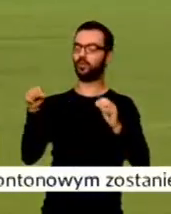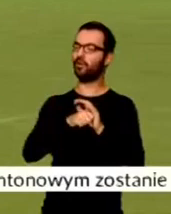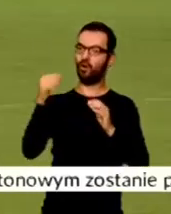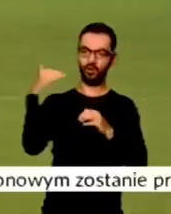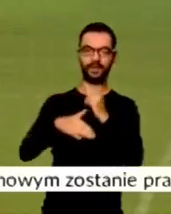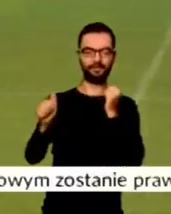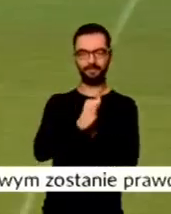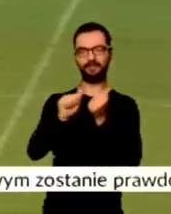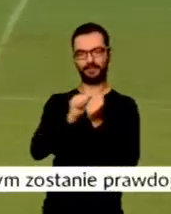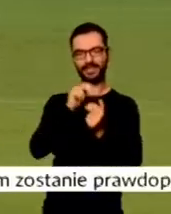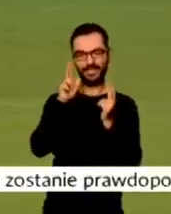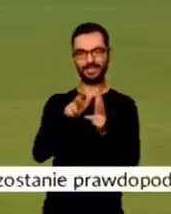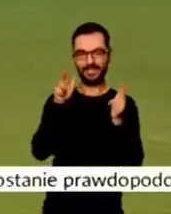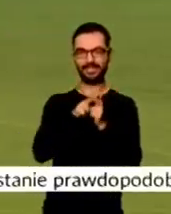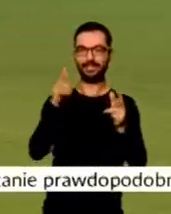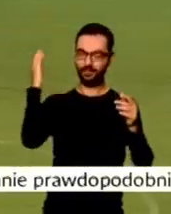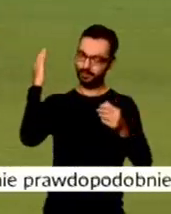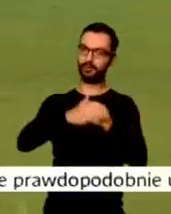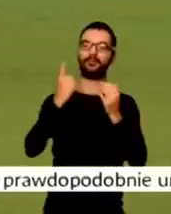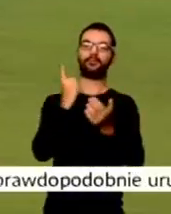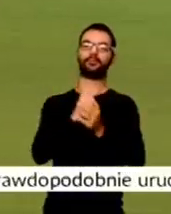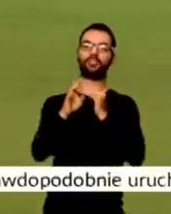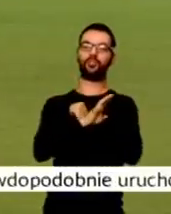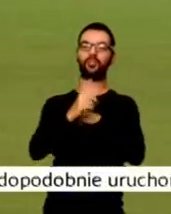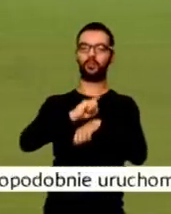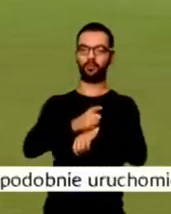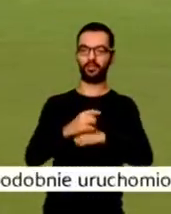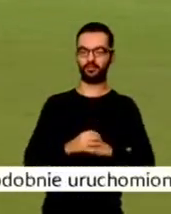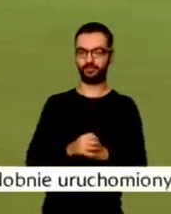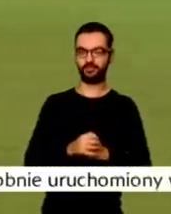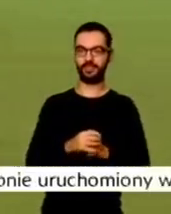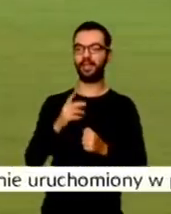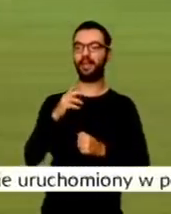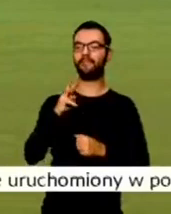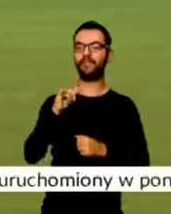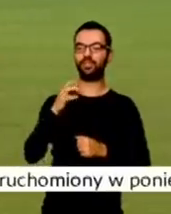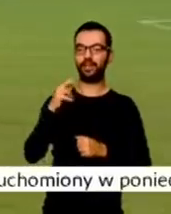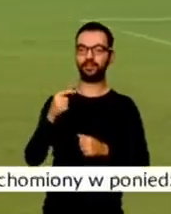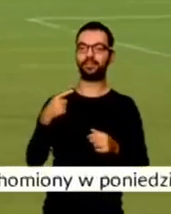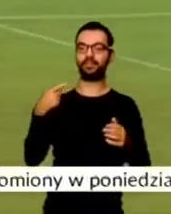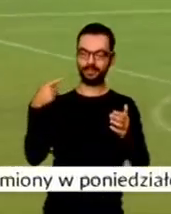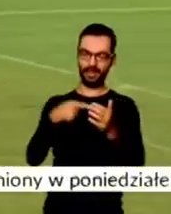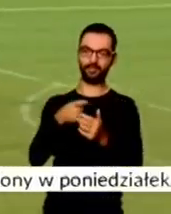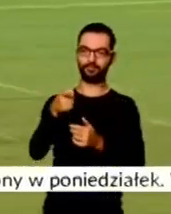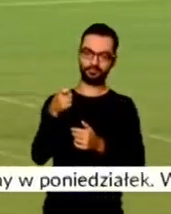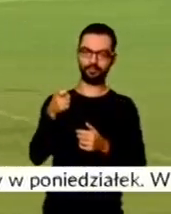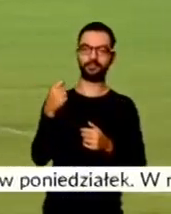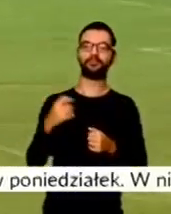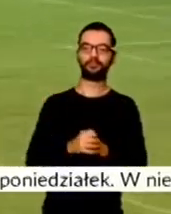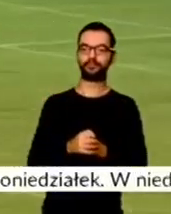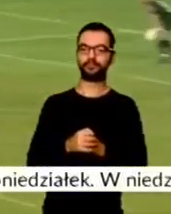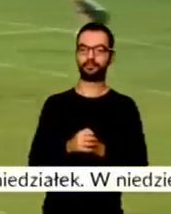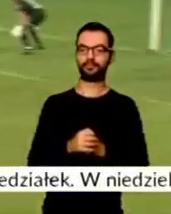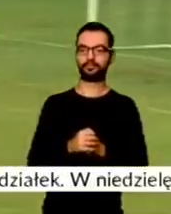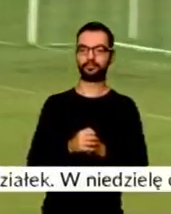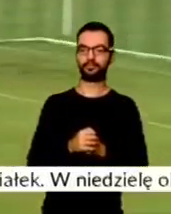jednak o wygraną. Ich wysiłki zostały nagrodzone w 90. minucie, kiedy to Kamil Wiśniewski celnym strzałem wykończył zabójczą